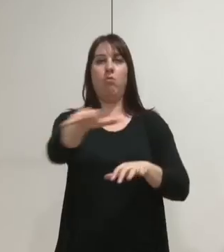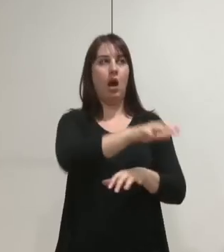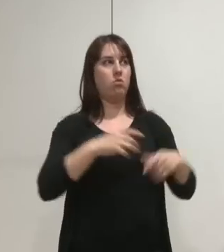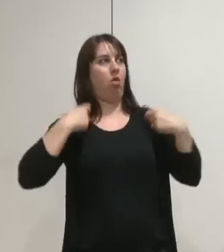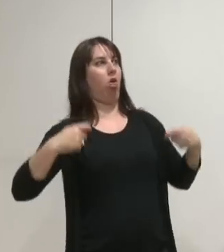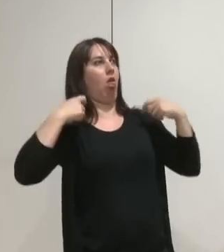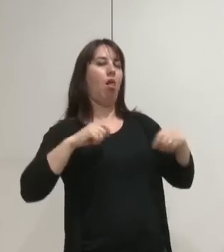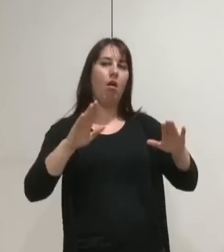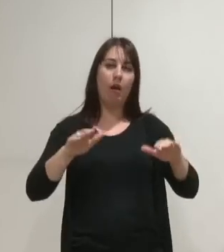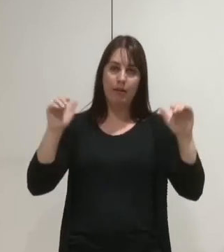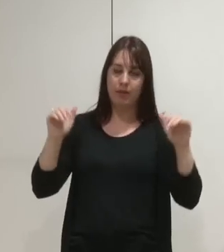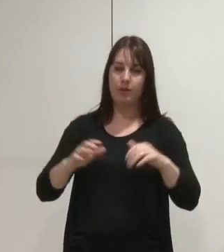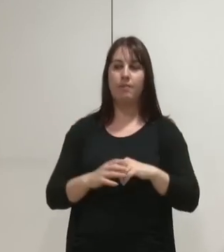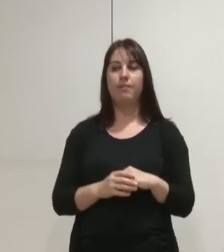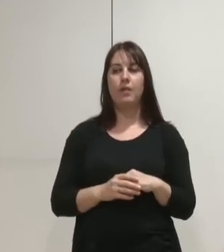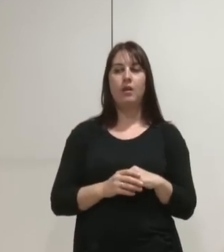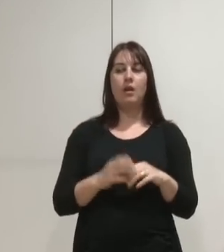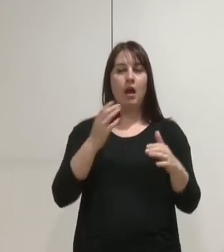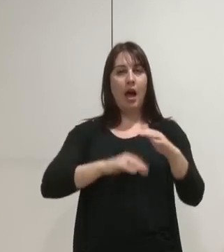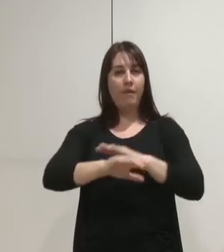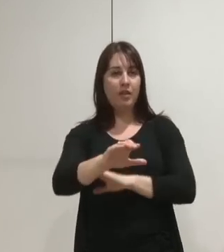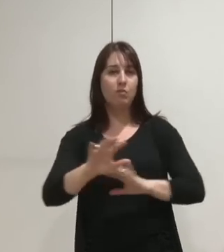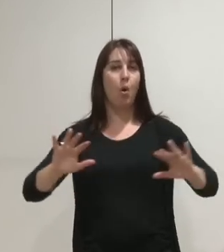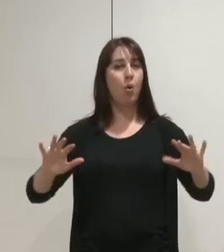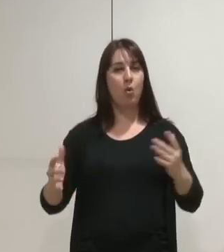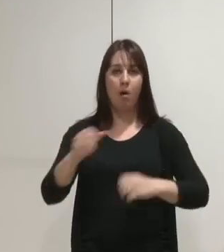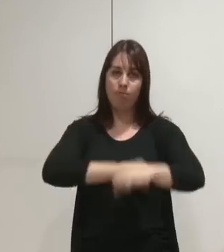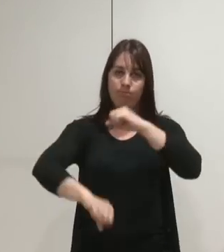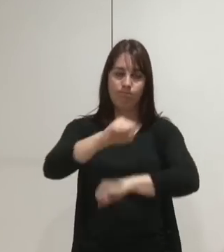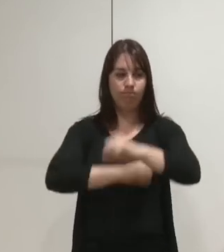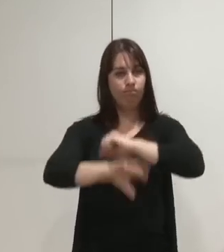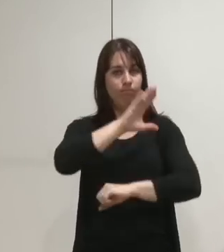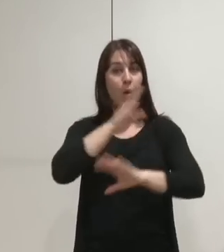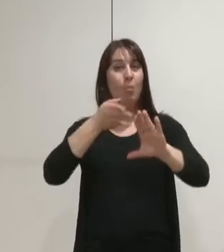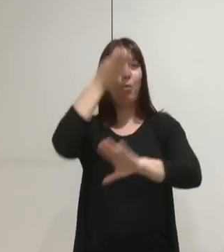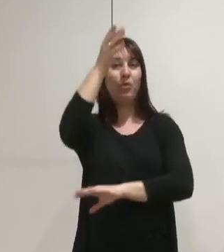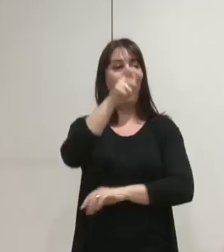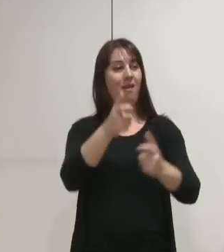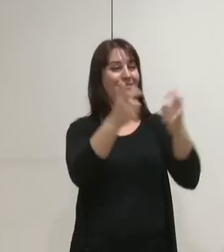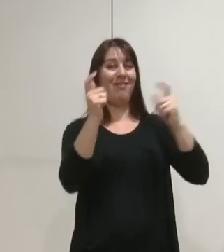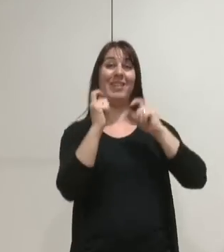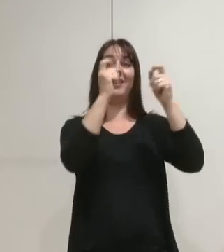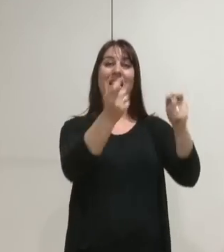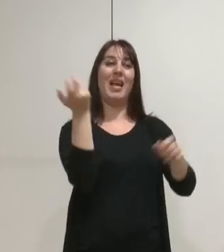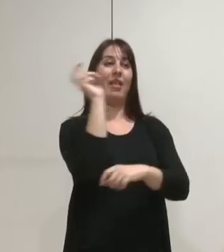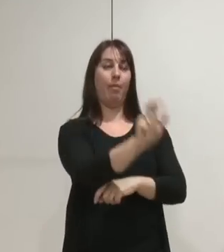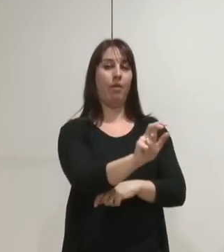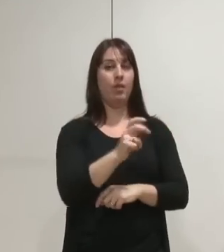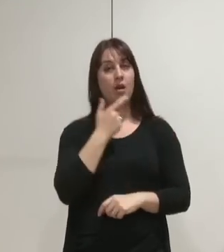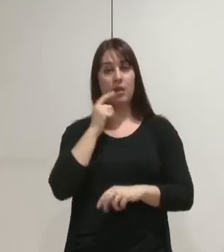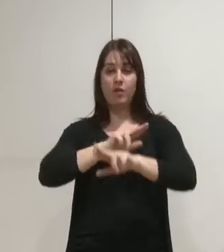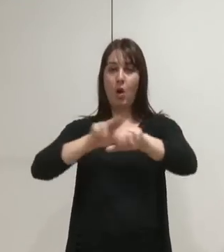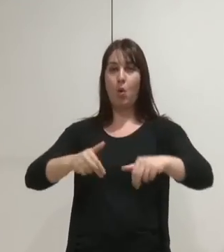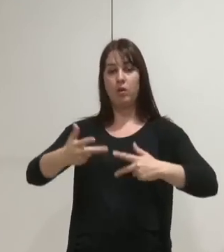l'exploitation les investissements devont être pris en charge par le futur délégataire ainsi la durée du contrat